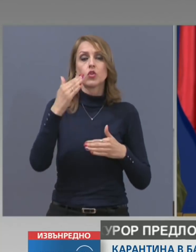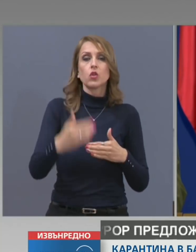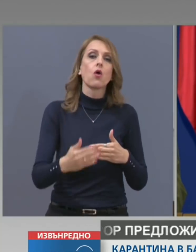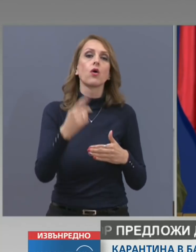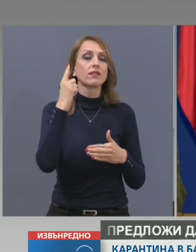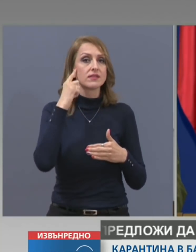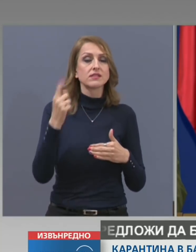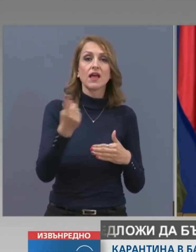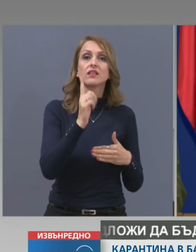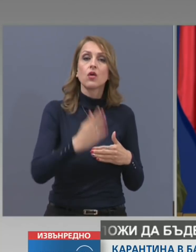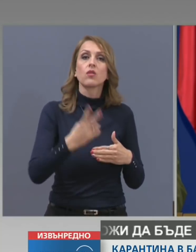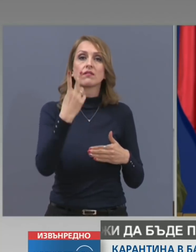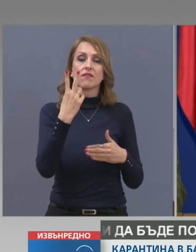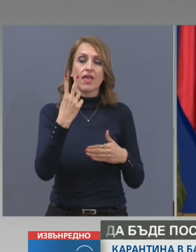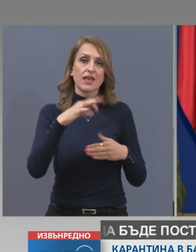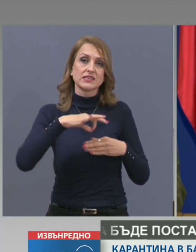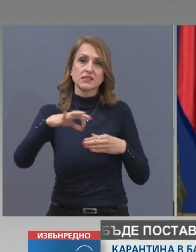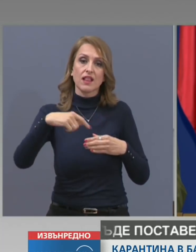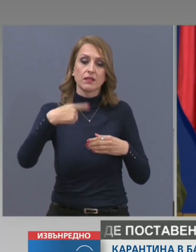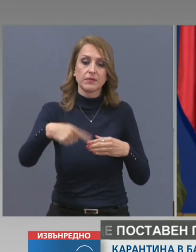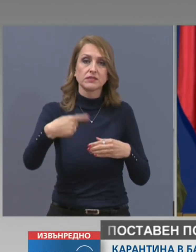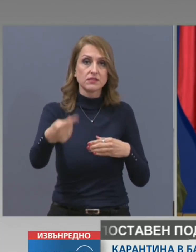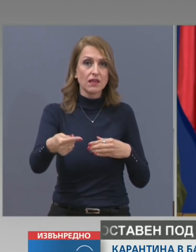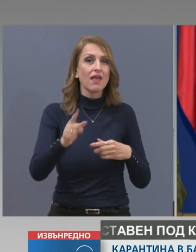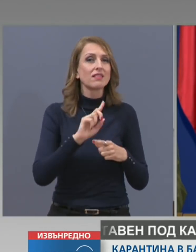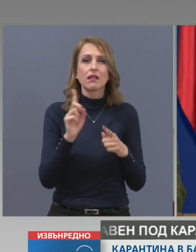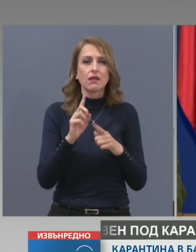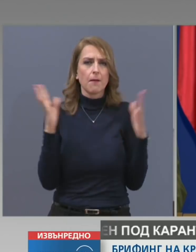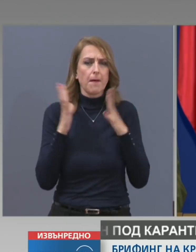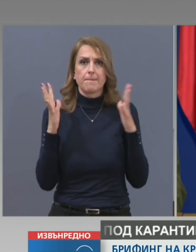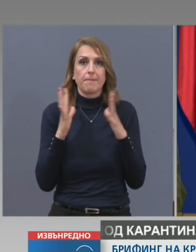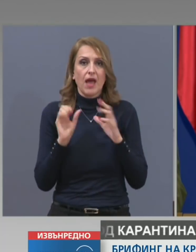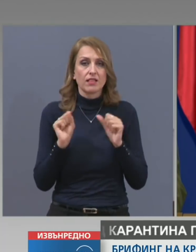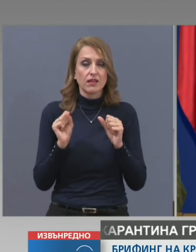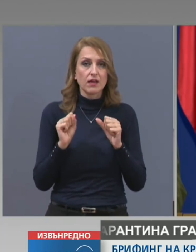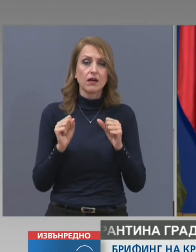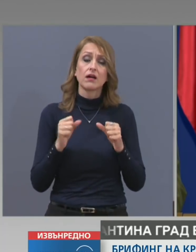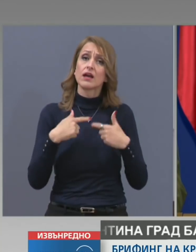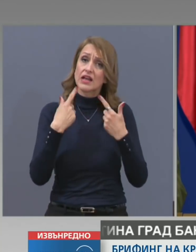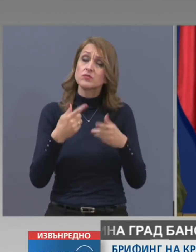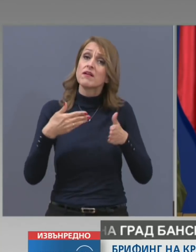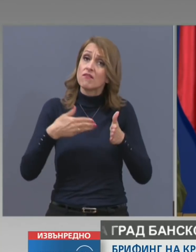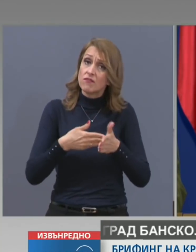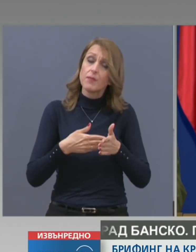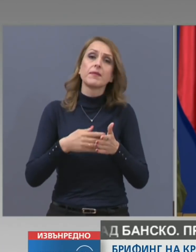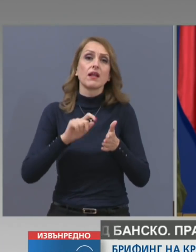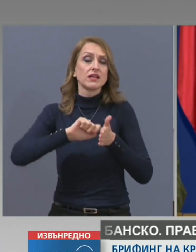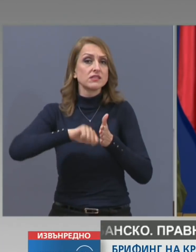се получава паника, уточняваме, че въпреки строгия контрол ще е възможно.